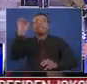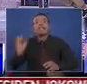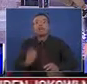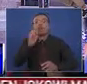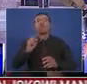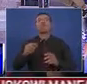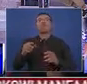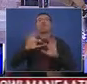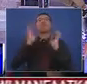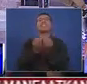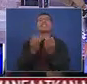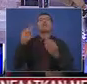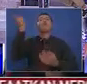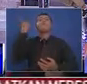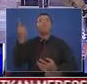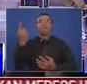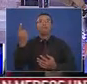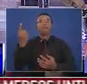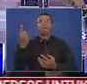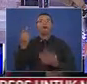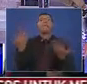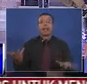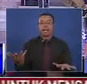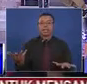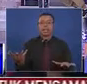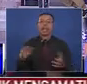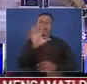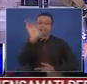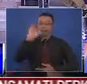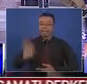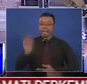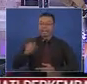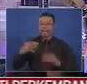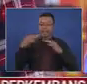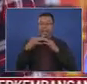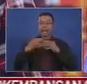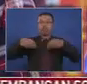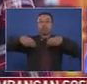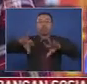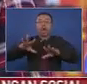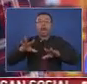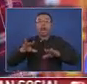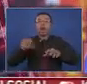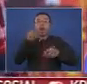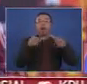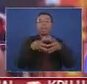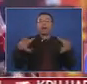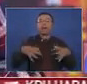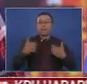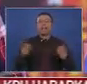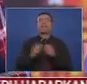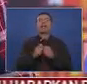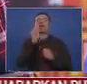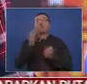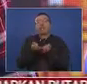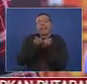buat fasum dan fasos untuk DKI lalu lagi 5% dari tanah yang bisa dijual oleh pengembang ini boleh dipakai